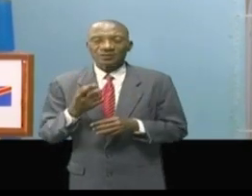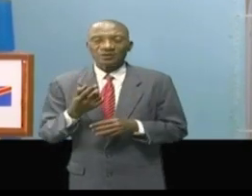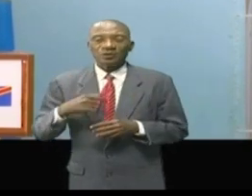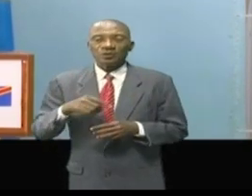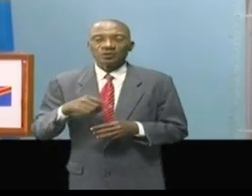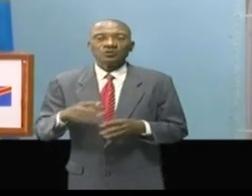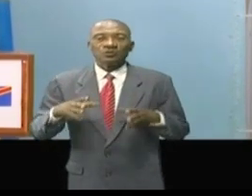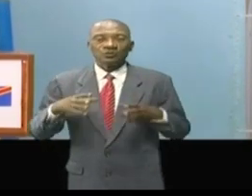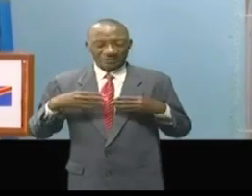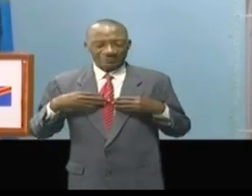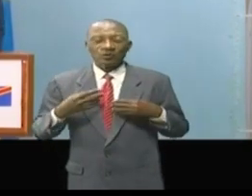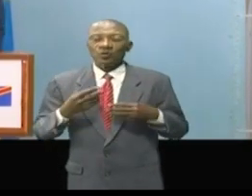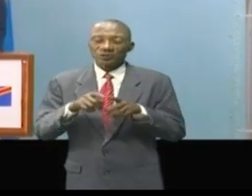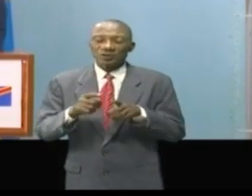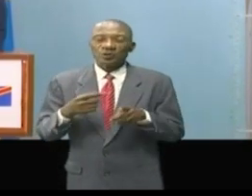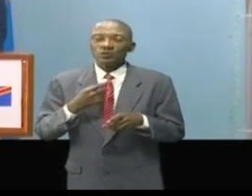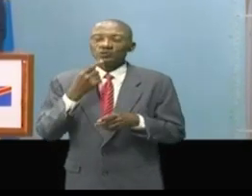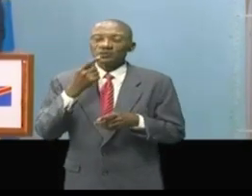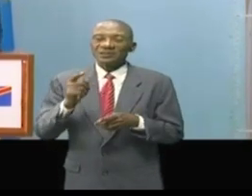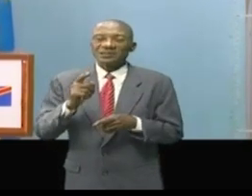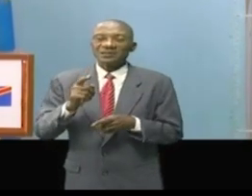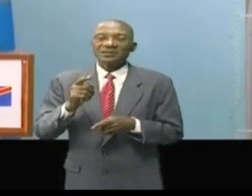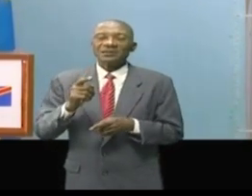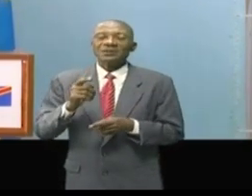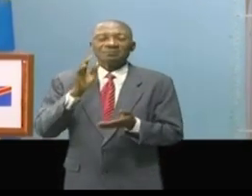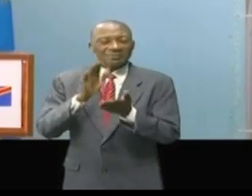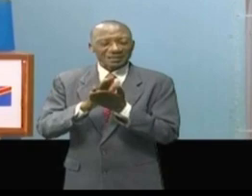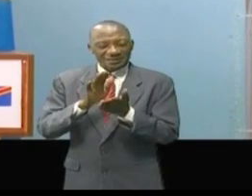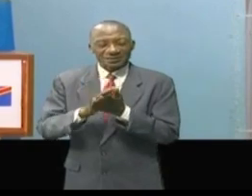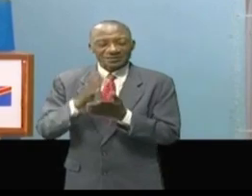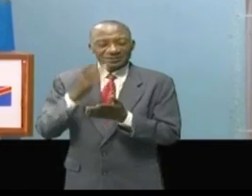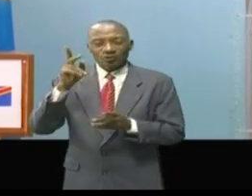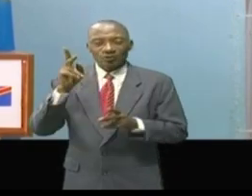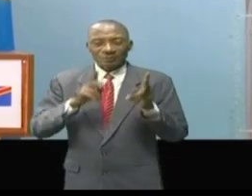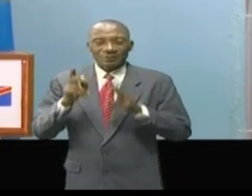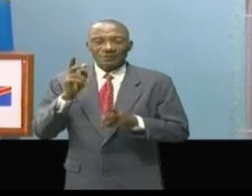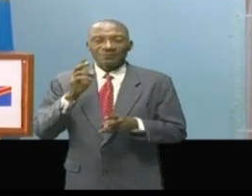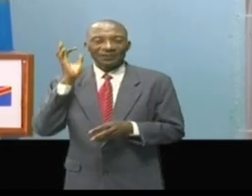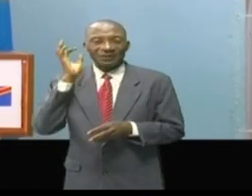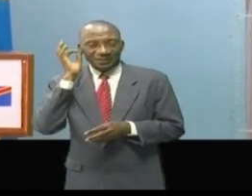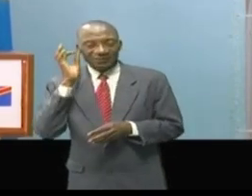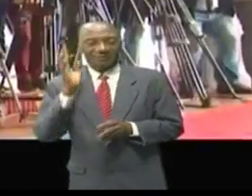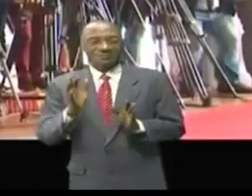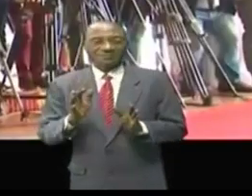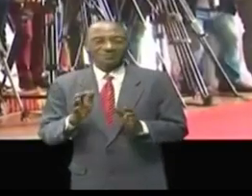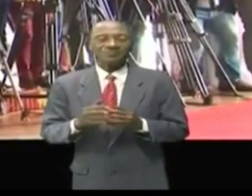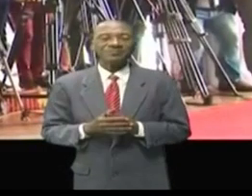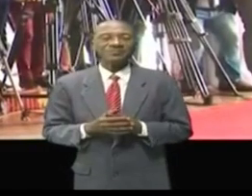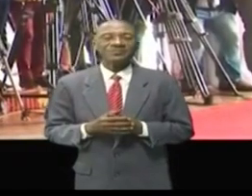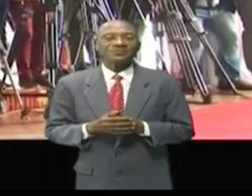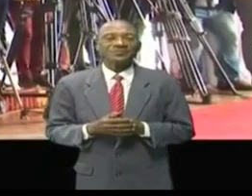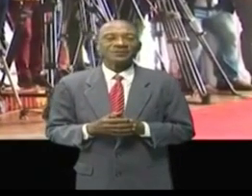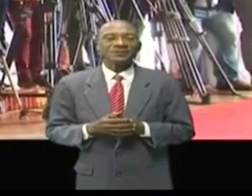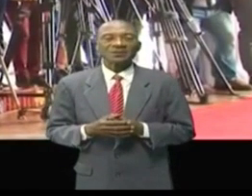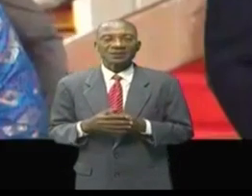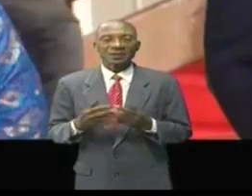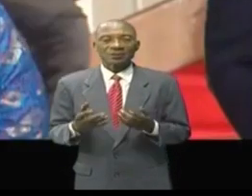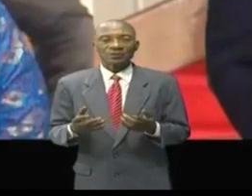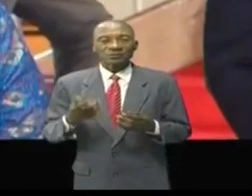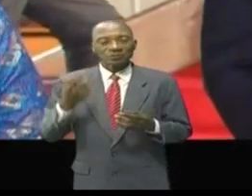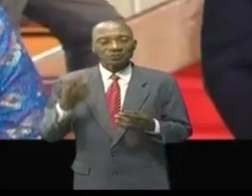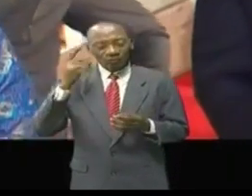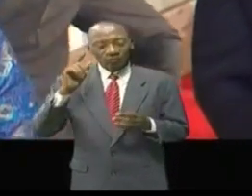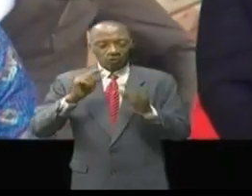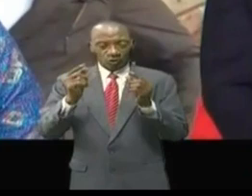être reconnaissants envers la République du Kenya. Répondant à une question sur le mandat des troupes kényanes dans l'est de la